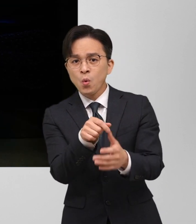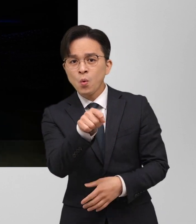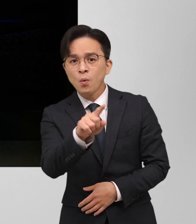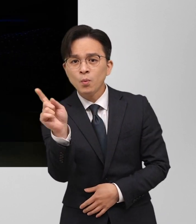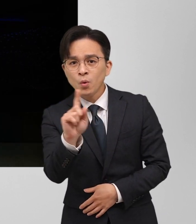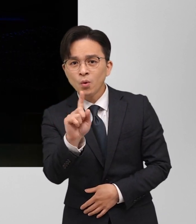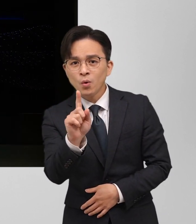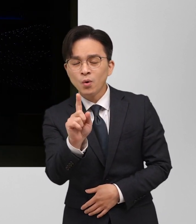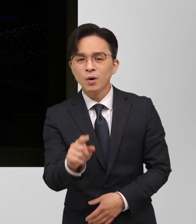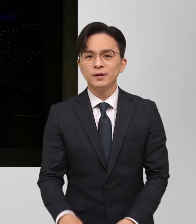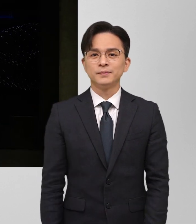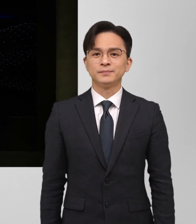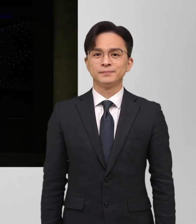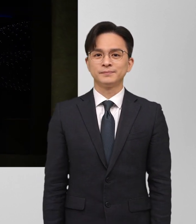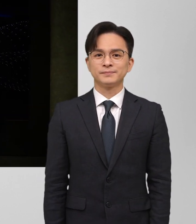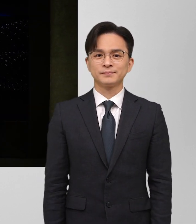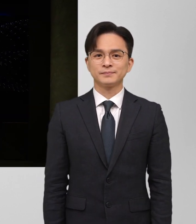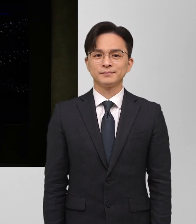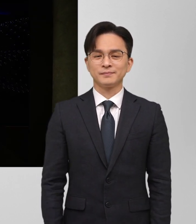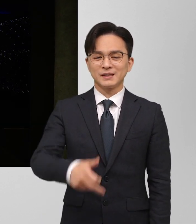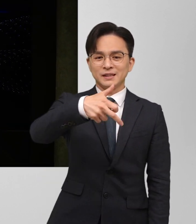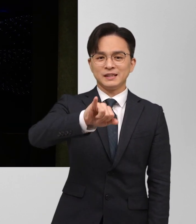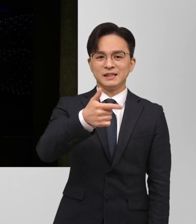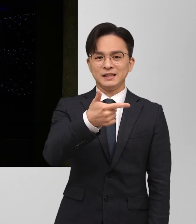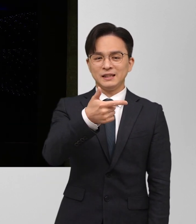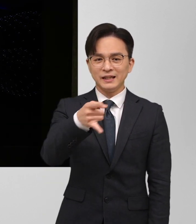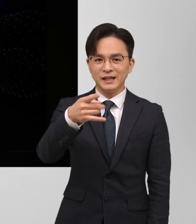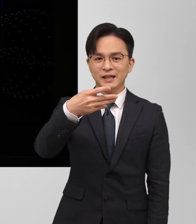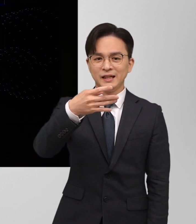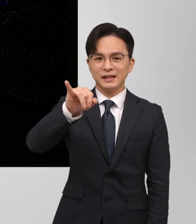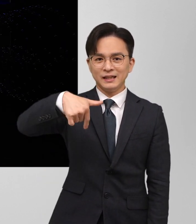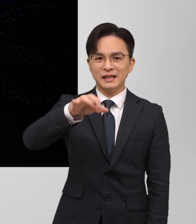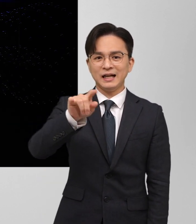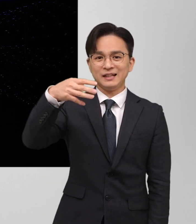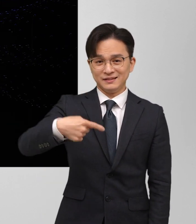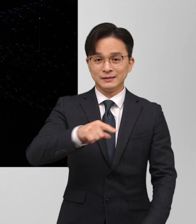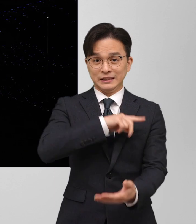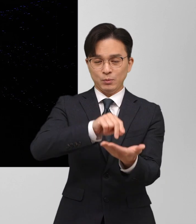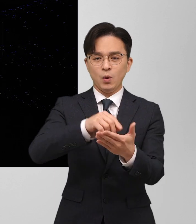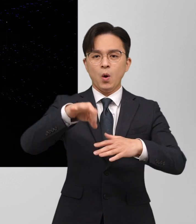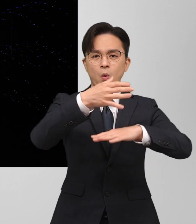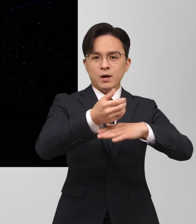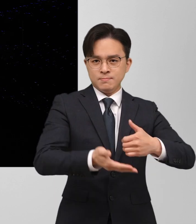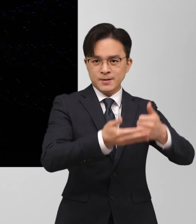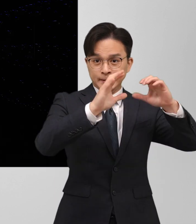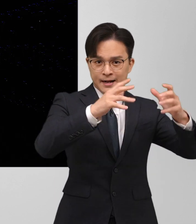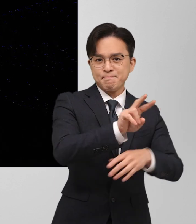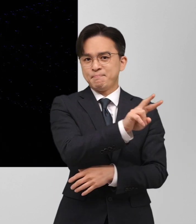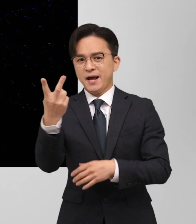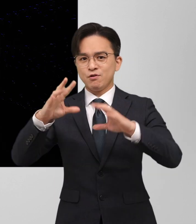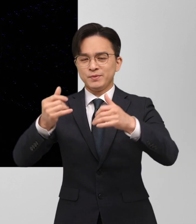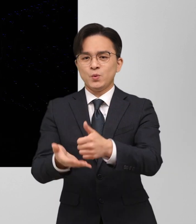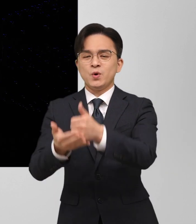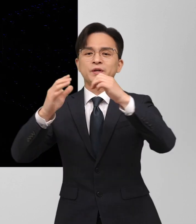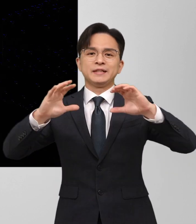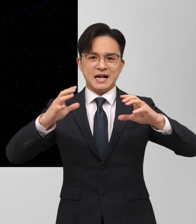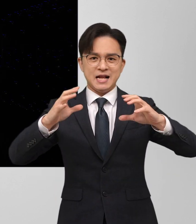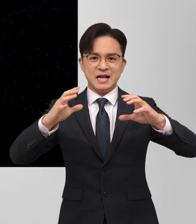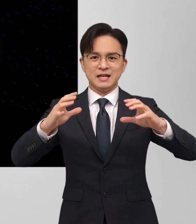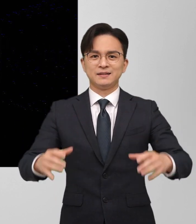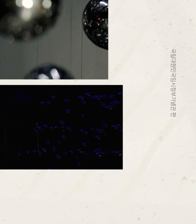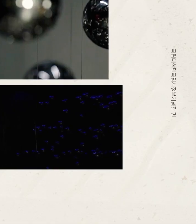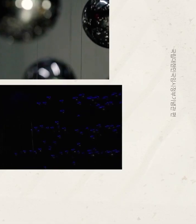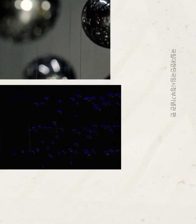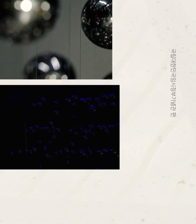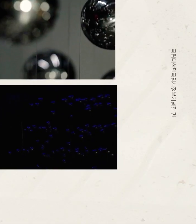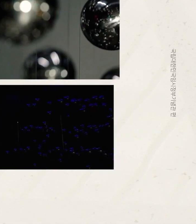여기 아주 특이한 이게 뭔가요? 군주의 나라에서 국민의 나라로 라고 하는 키네틱 아트